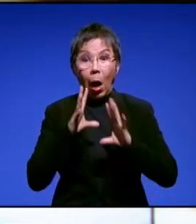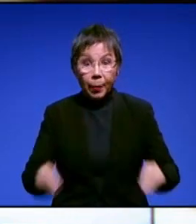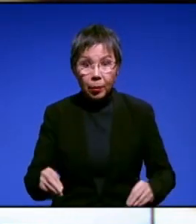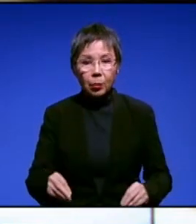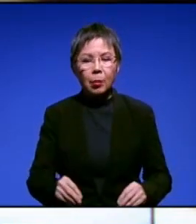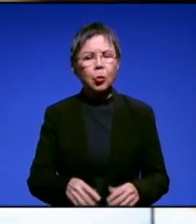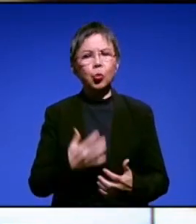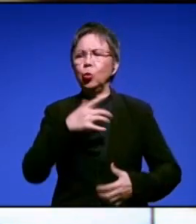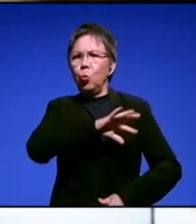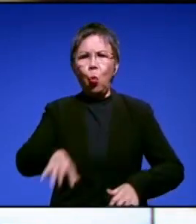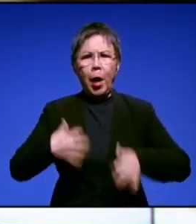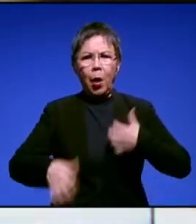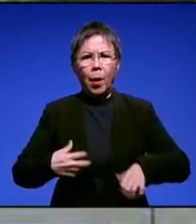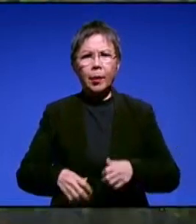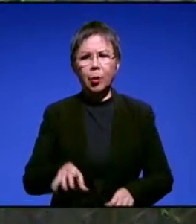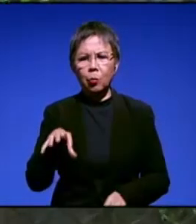kelaparan